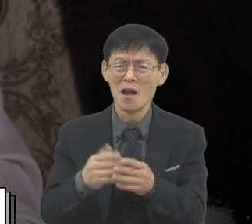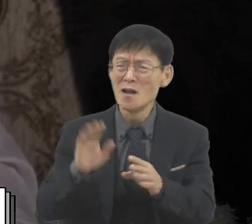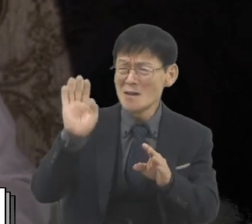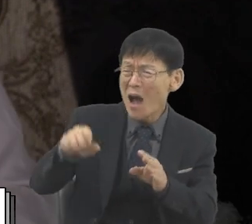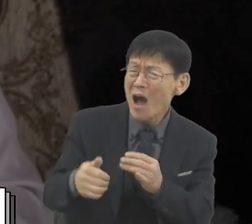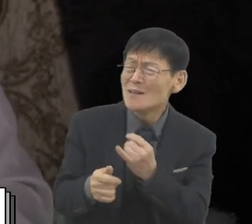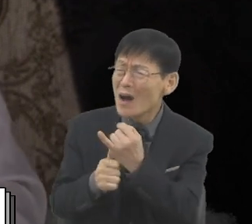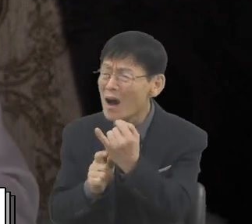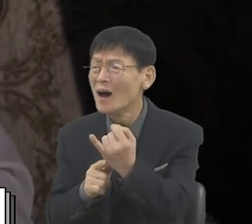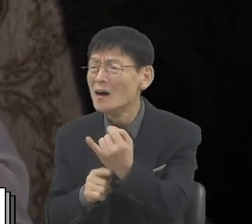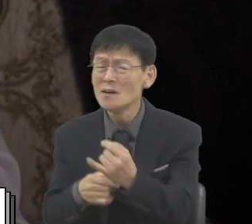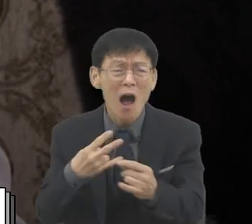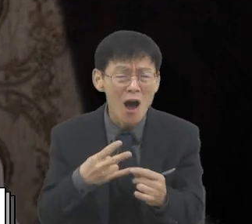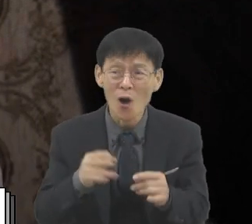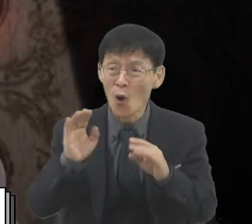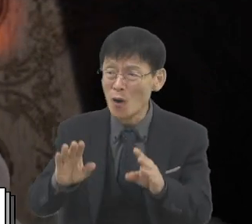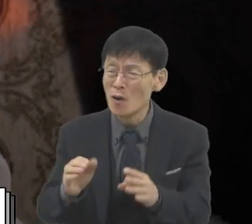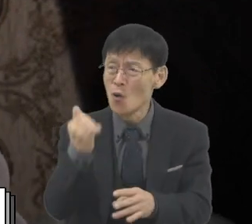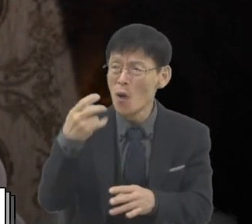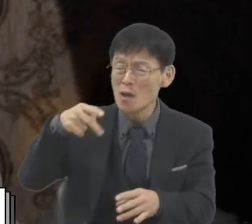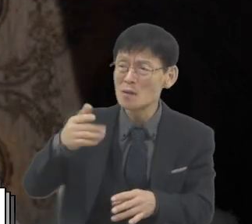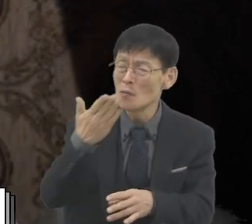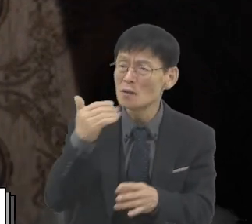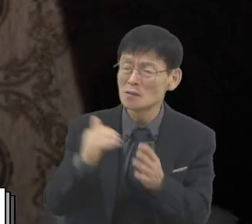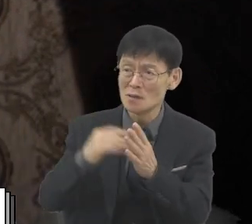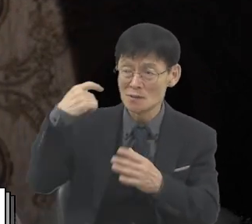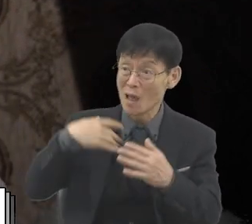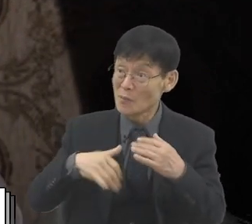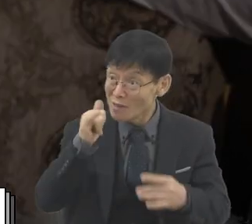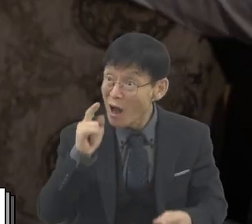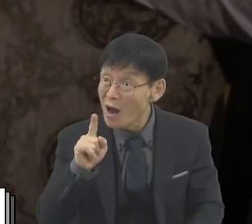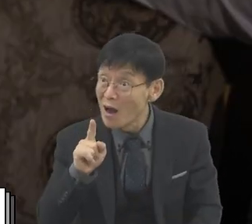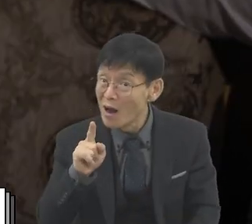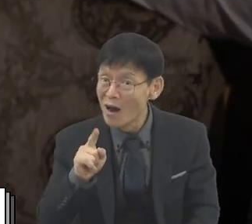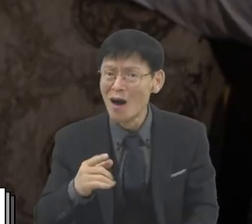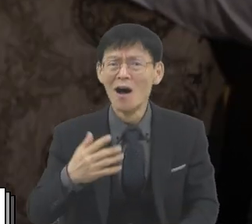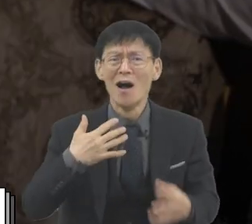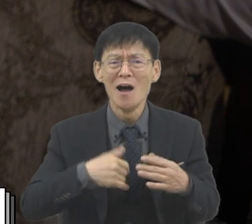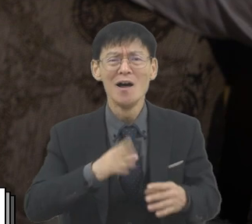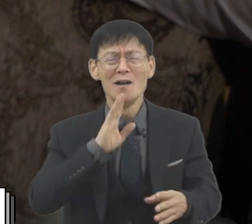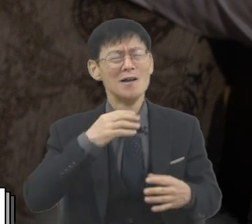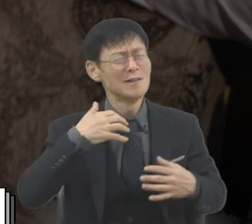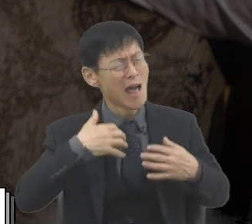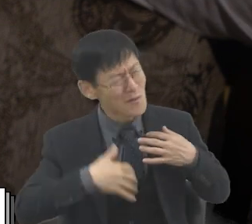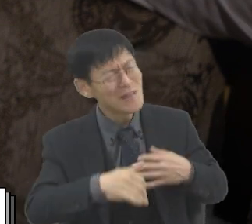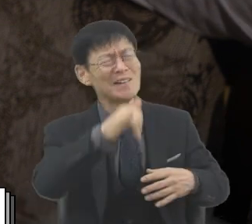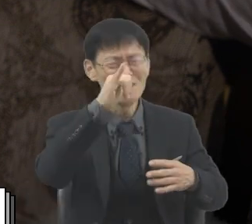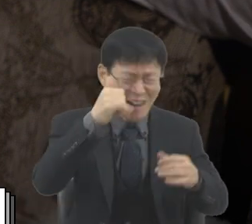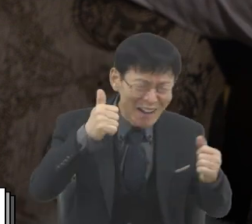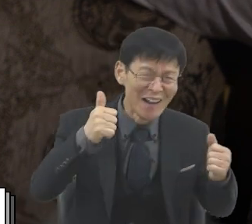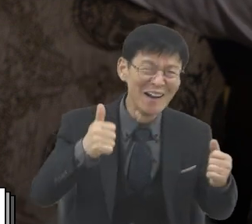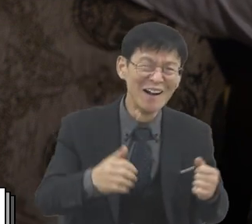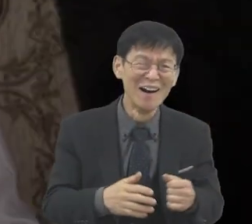지혜씨! 네? 오늘 회식 자리 재밌어요? 아, 네, 부장님 재밌습니다.